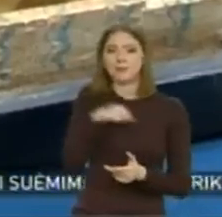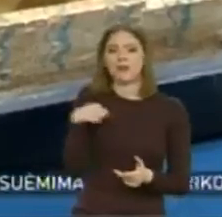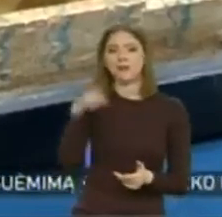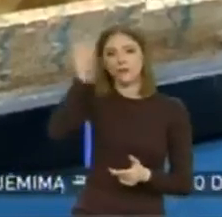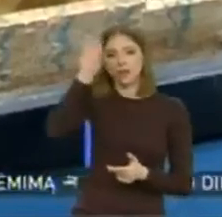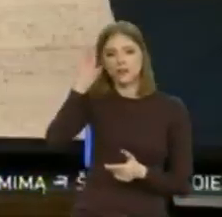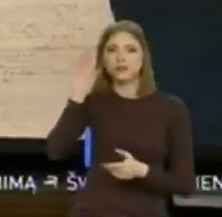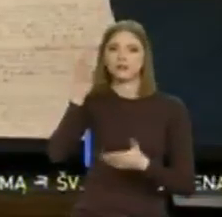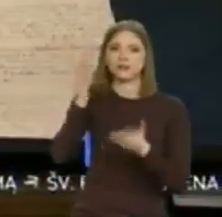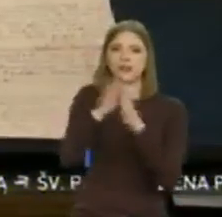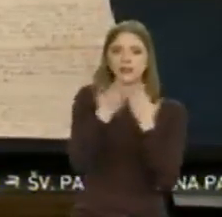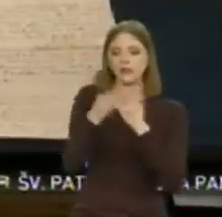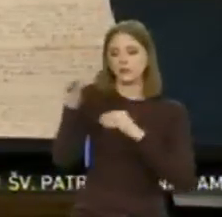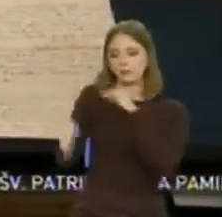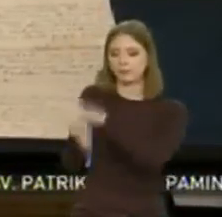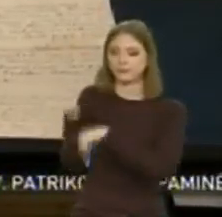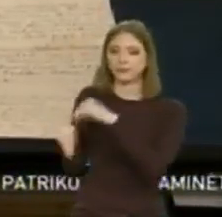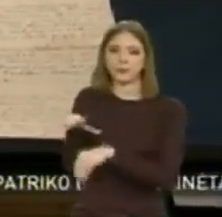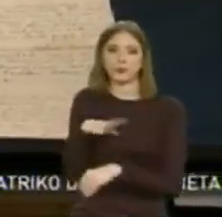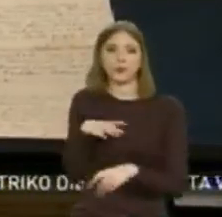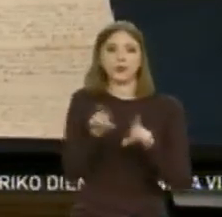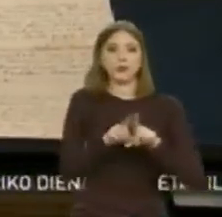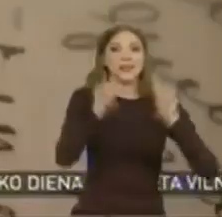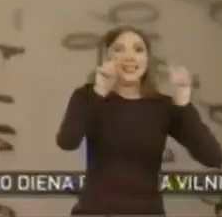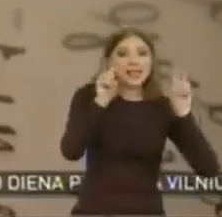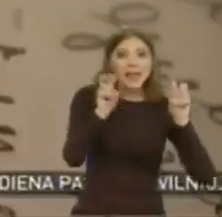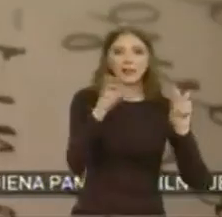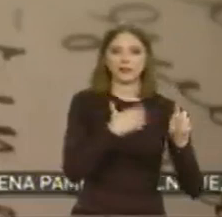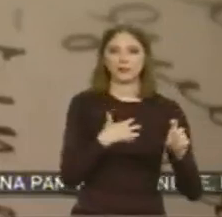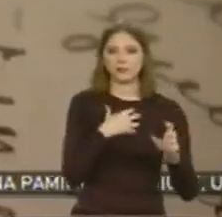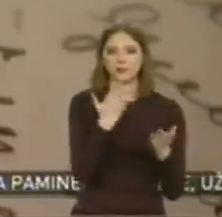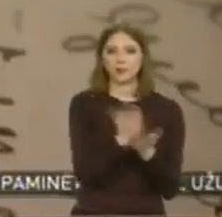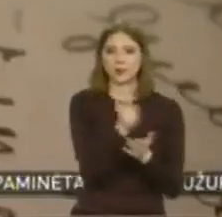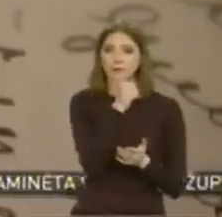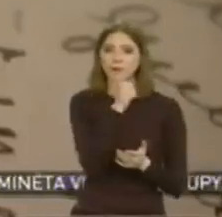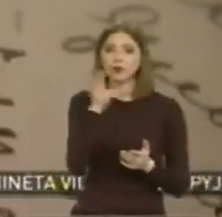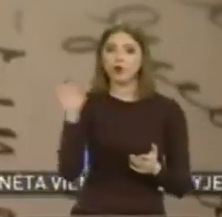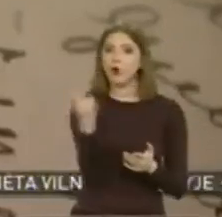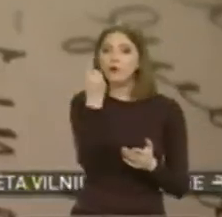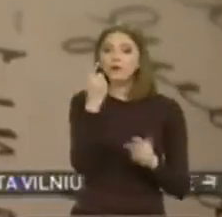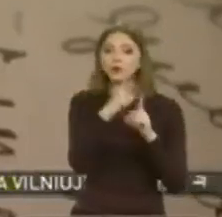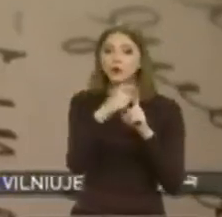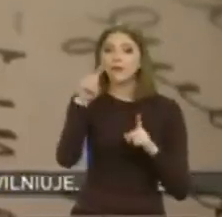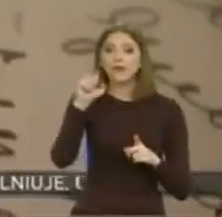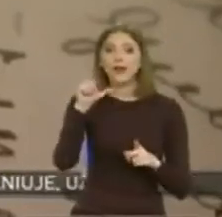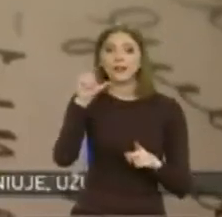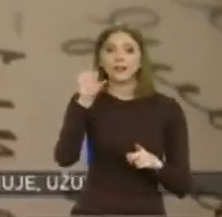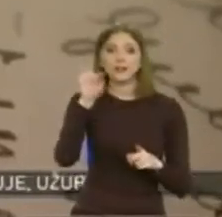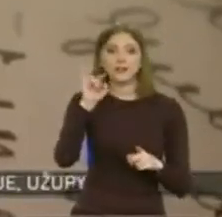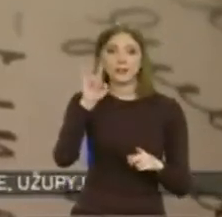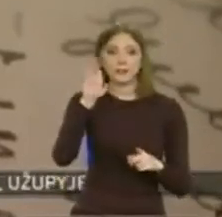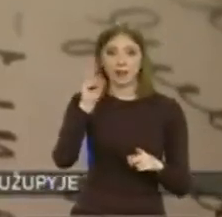rankraščių, eksponuojamos svarbios citatos. Pavyzdžiui, kur pirmą kartą Daukantas paminėjo žodį valstybė. Šiandien mūsų